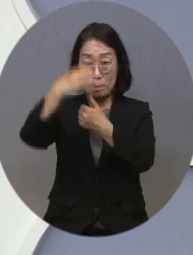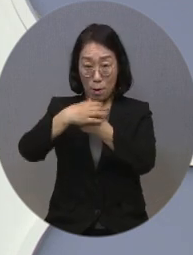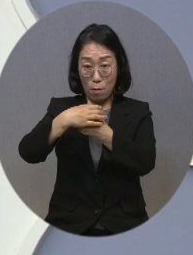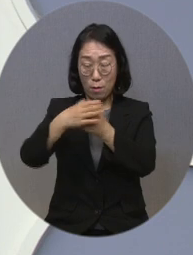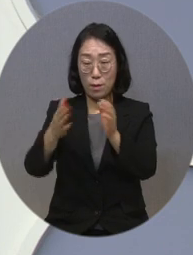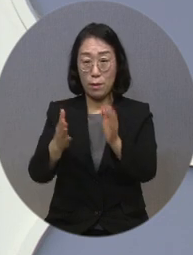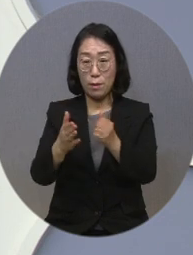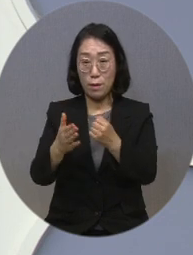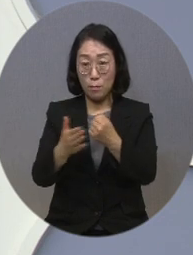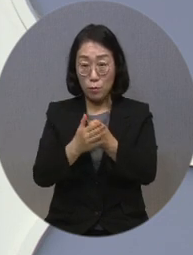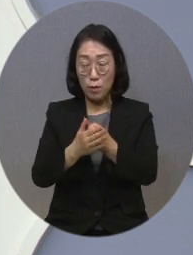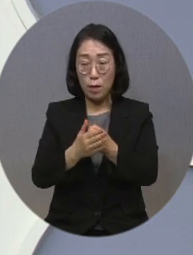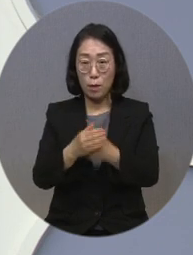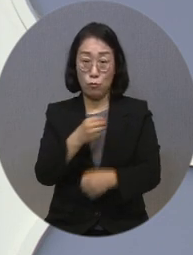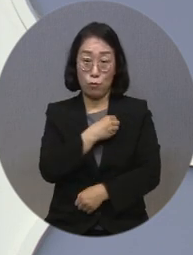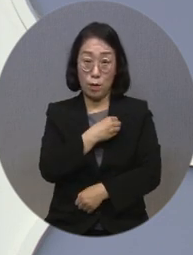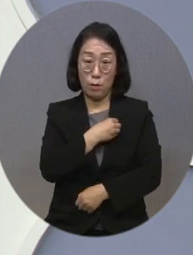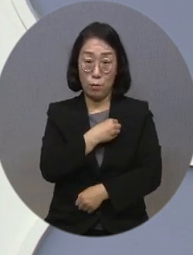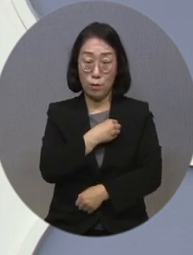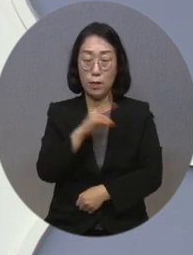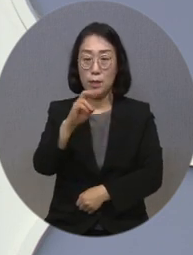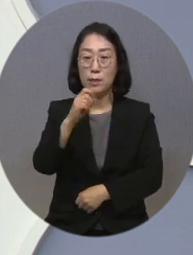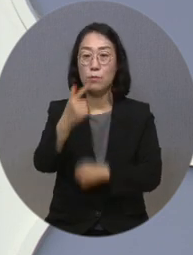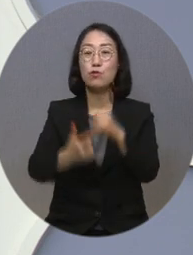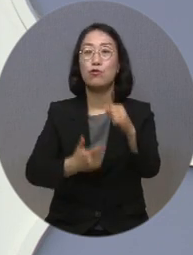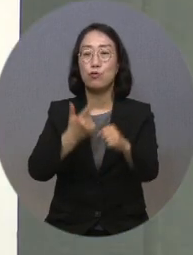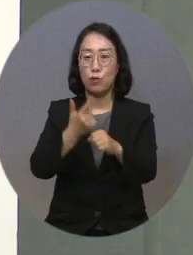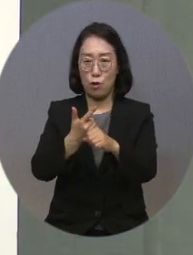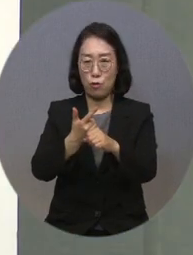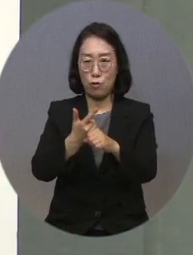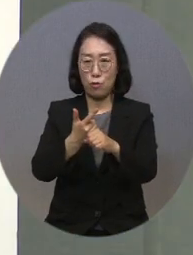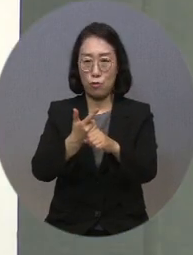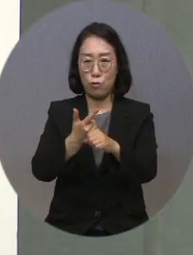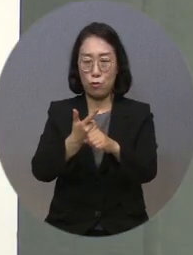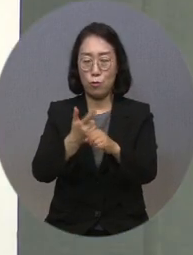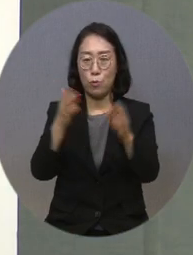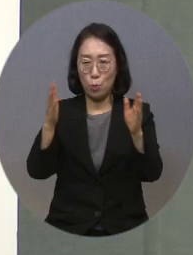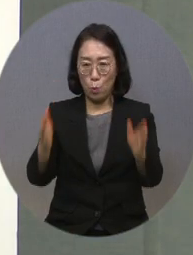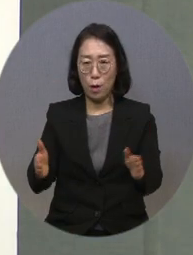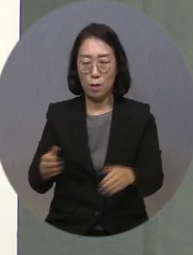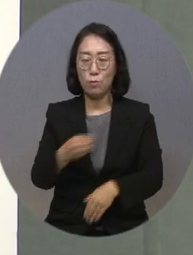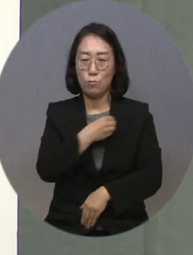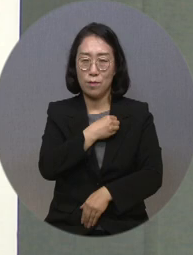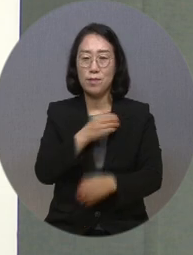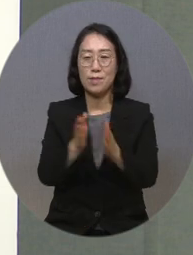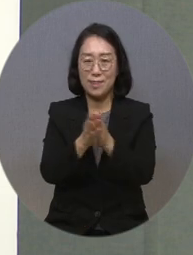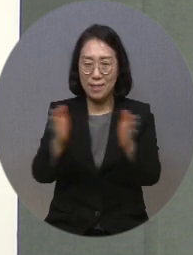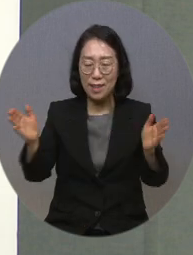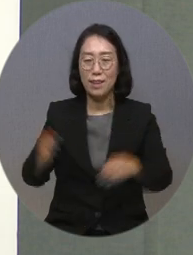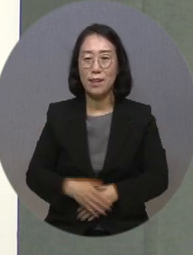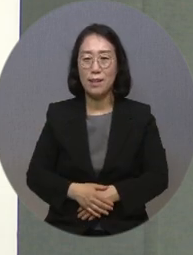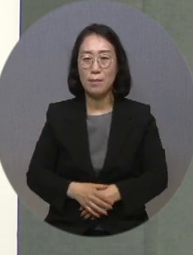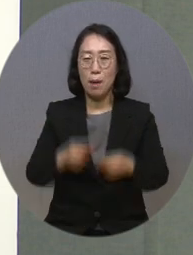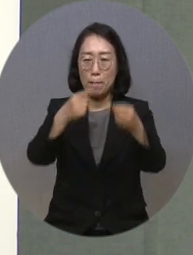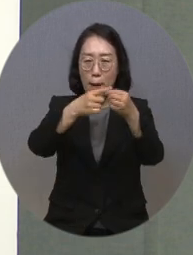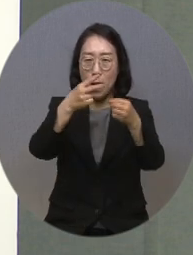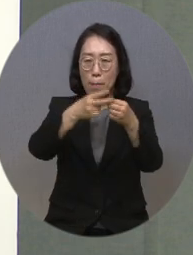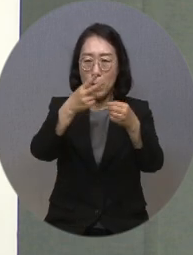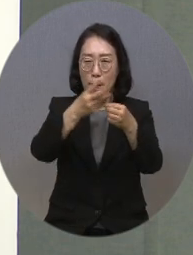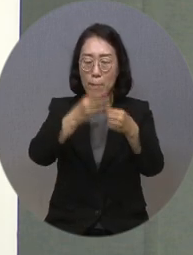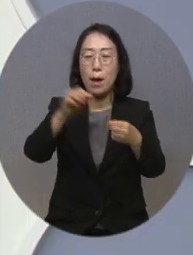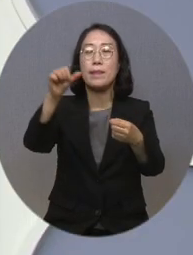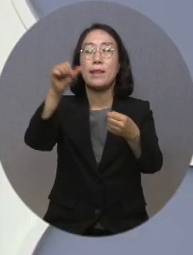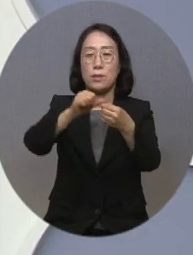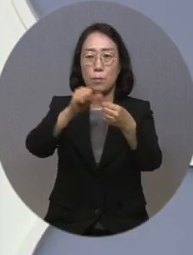국회의원 생활로 따지면 26년 전에 처음 시작을 했습니다. 아 그러시구나. 그래서 이제 5선 의원까지